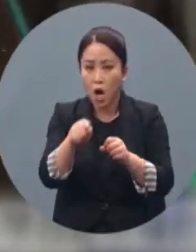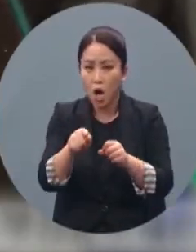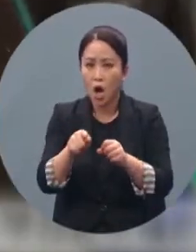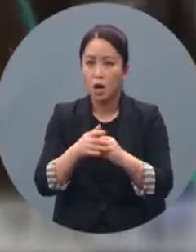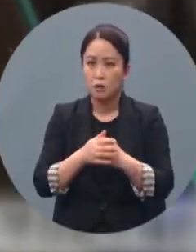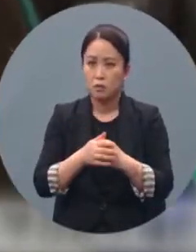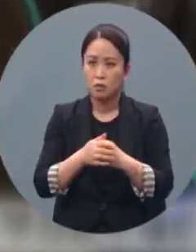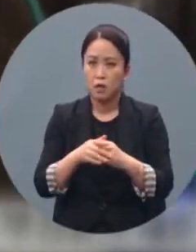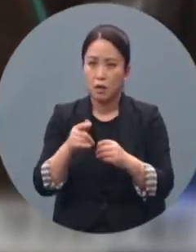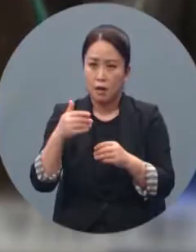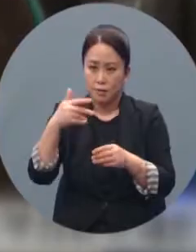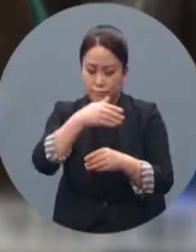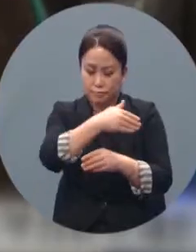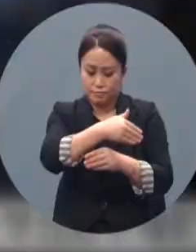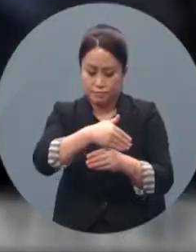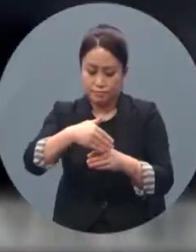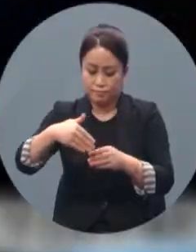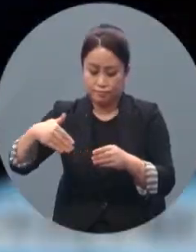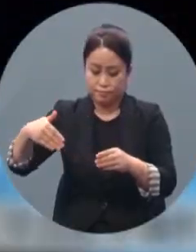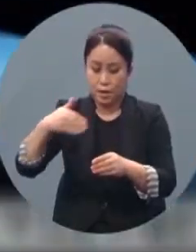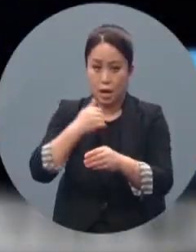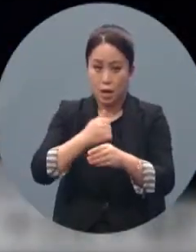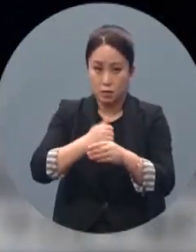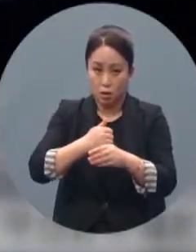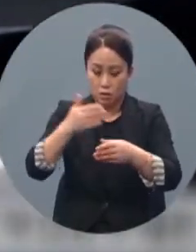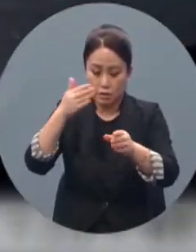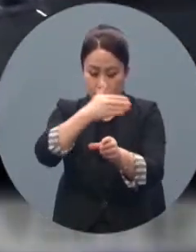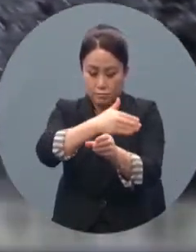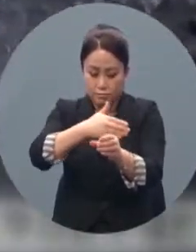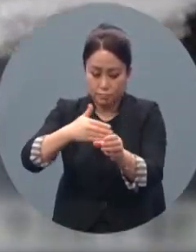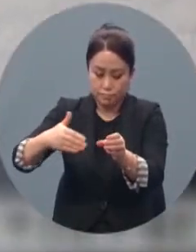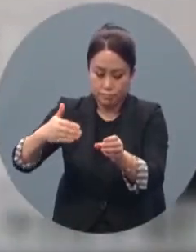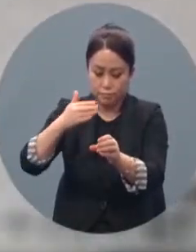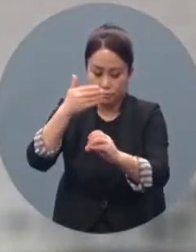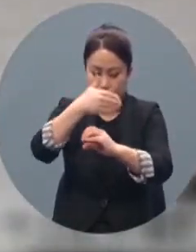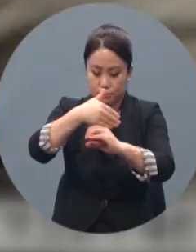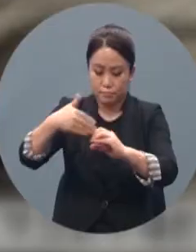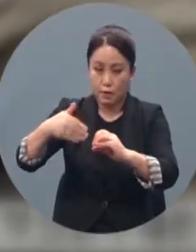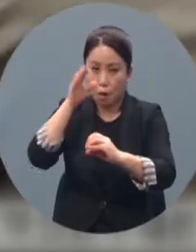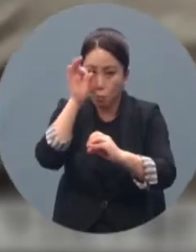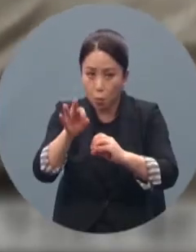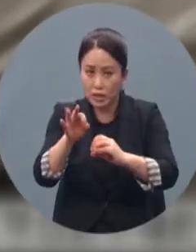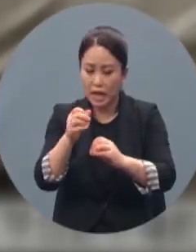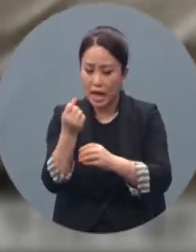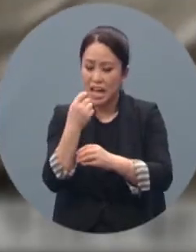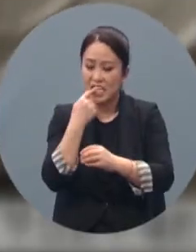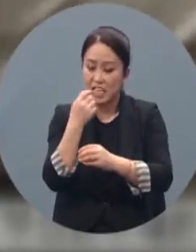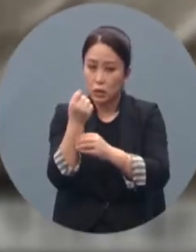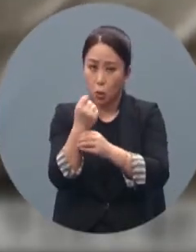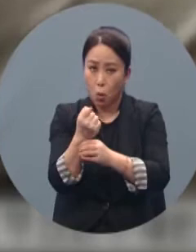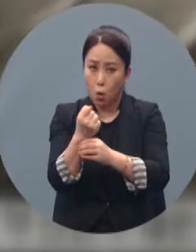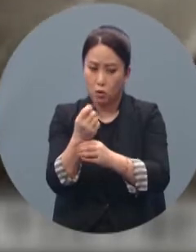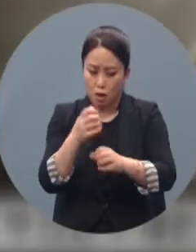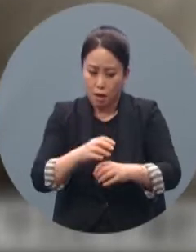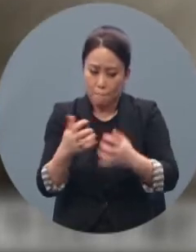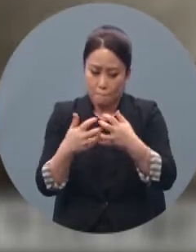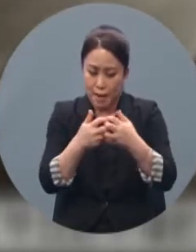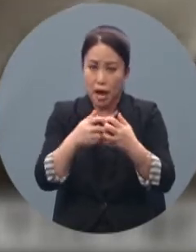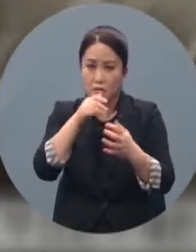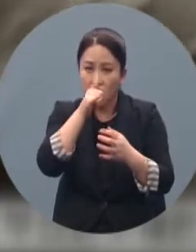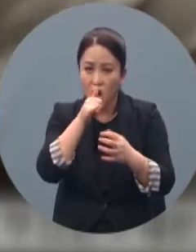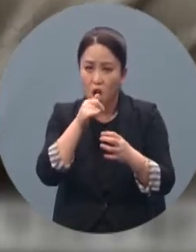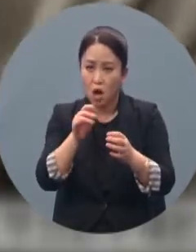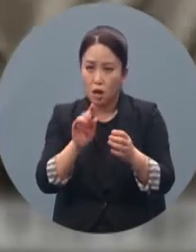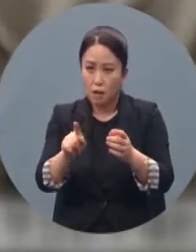절단기를 이용해 막힌 부분을 잘라내니 흰색 덩어리가 가득 차 있습니다. 반대쪽에서 압력을 가하자 하얀색 가루가